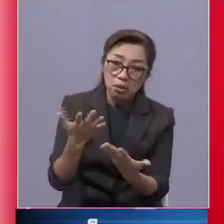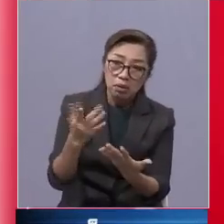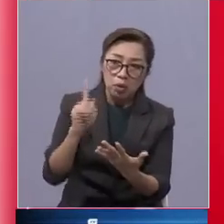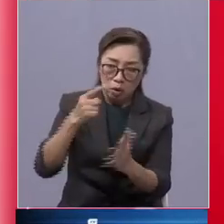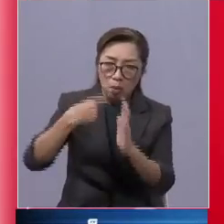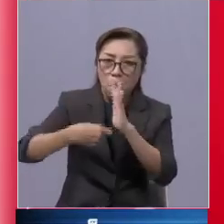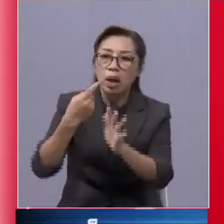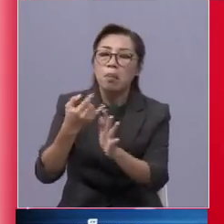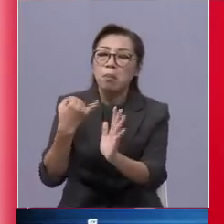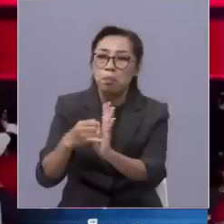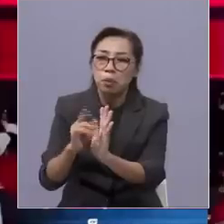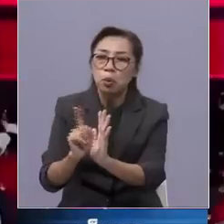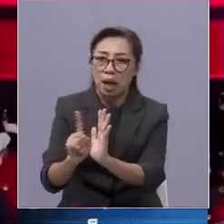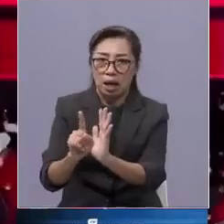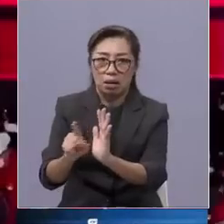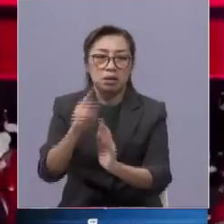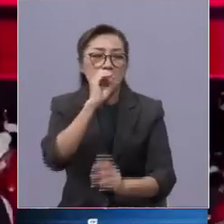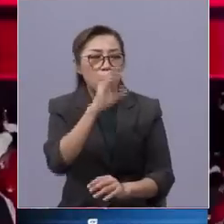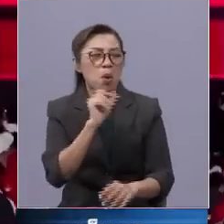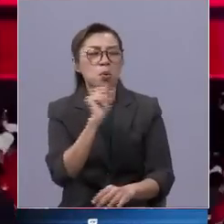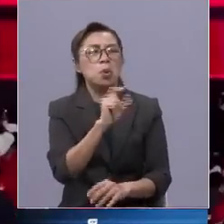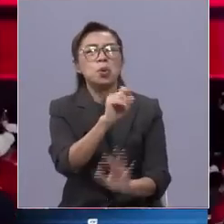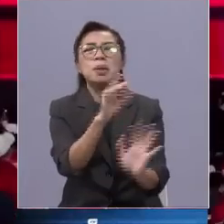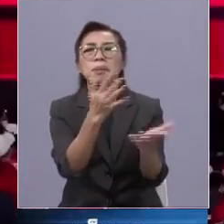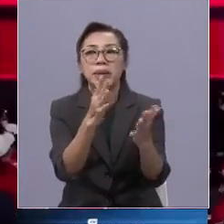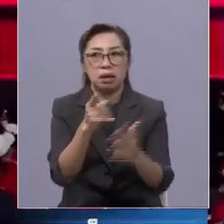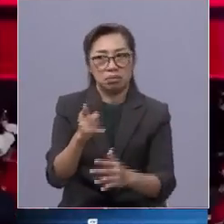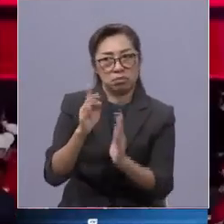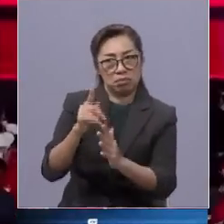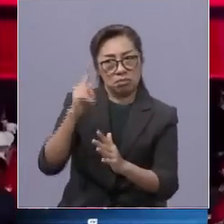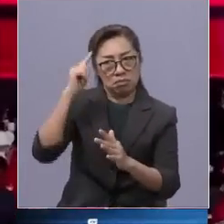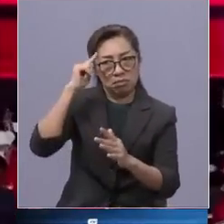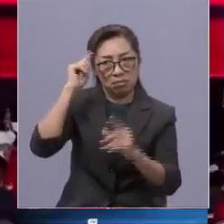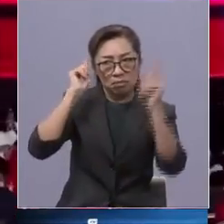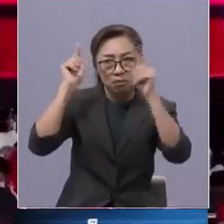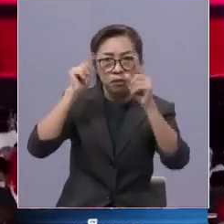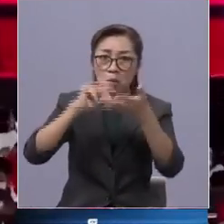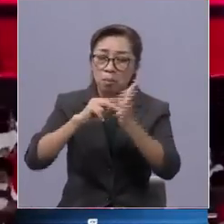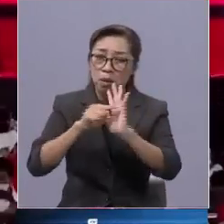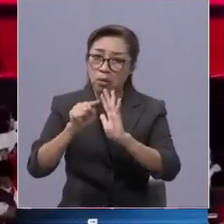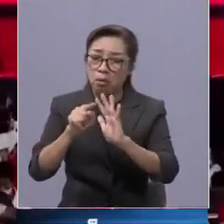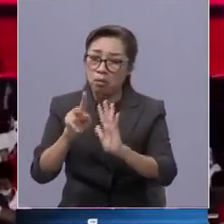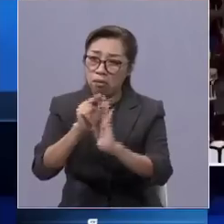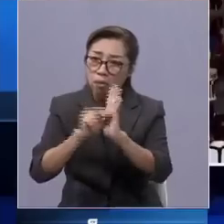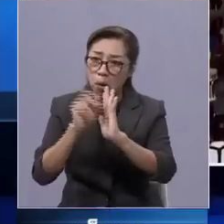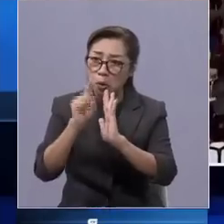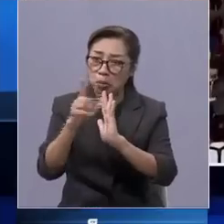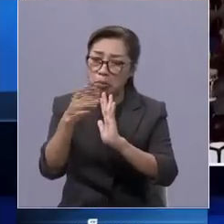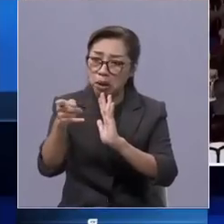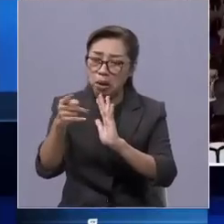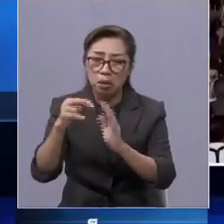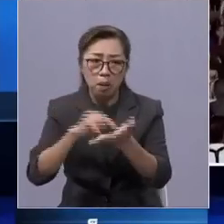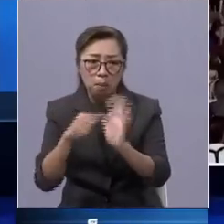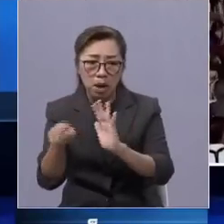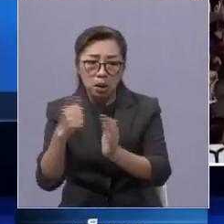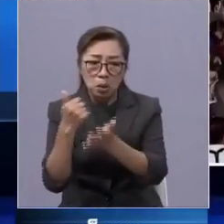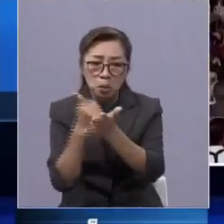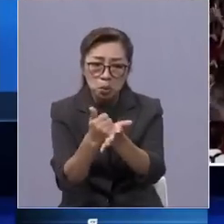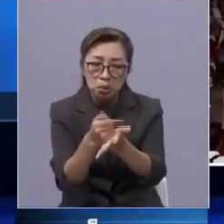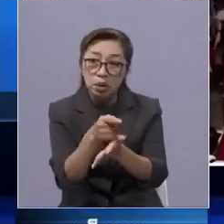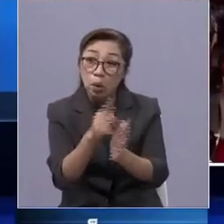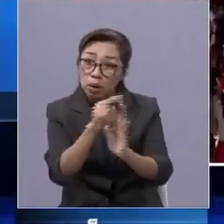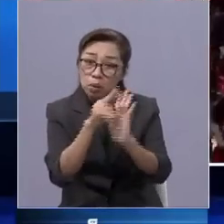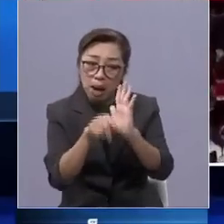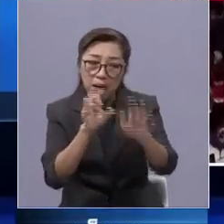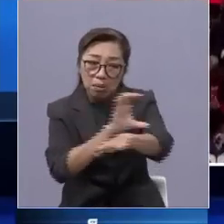ไม่เร่งด่วนอย่างเดียวคนมันคิดไปไกล ส่วนแบบนั้นก็อาจจะมองว่าเอ๊ะนโยบายที่ว่ามันจะไปโฟกัสเฉพาะคนกรุงกับปริมณฑลหรือเปล่า